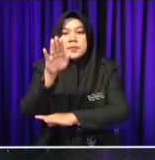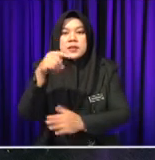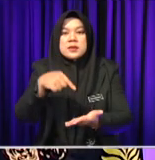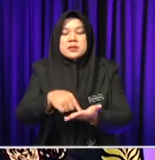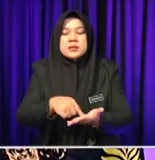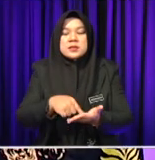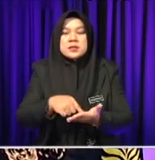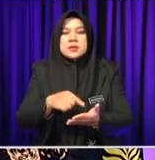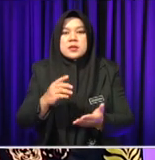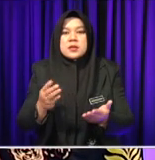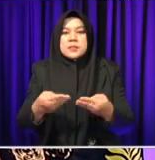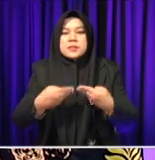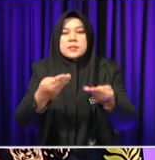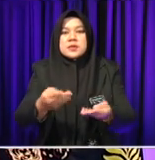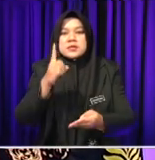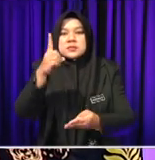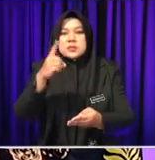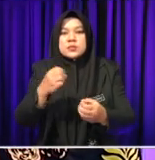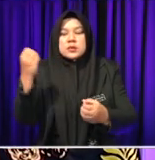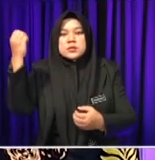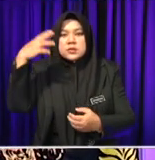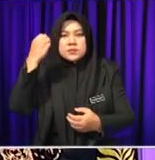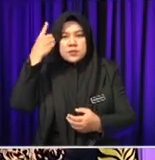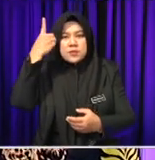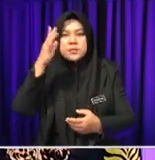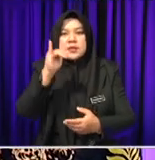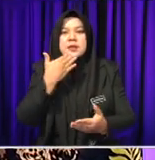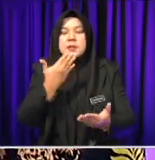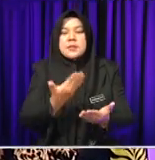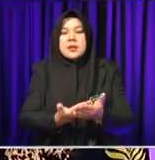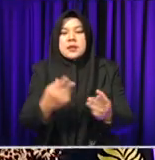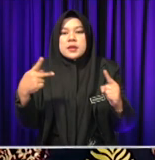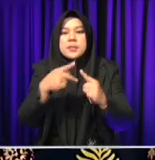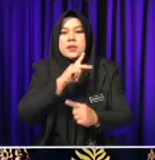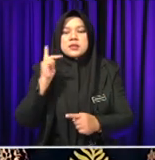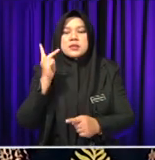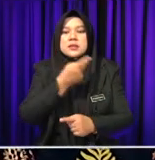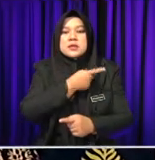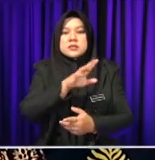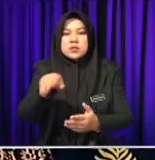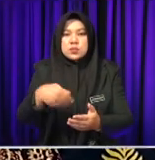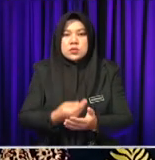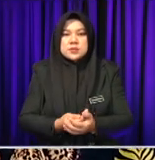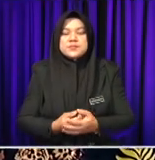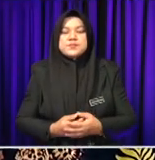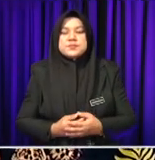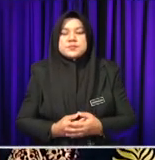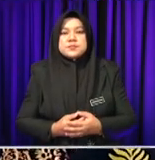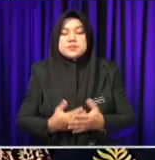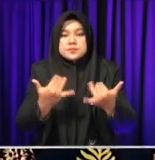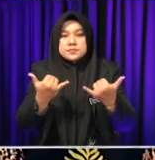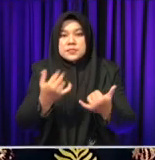memberikan kita satu Sinar satu pemahaman yang baik kepada kita semua insya-allah okey jika kita